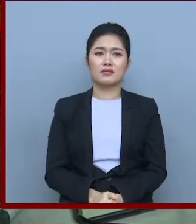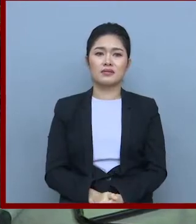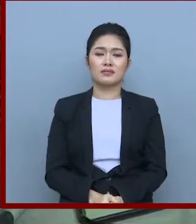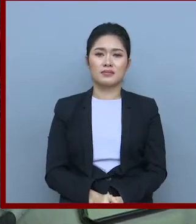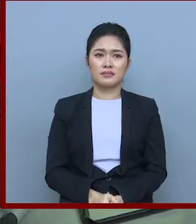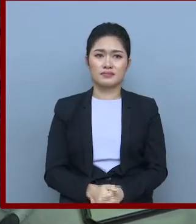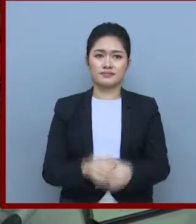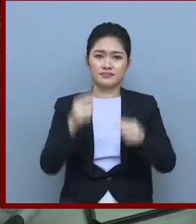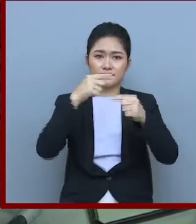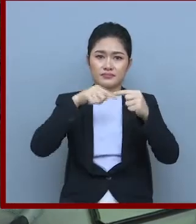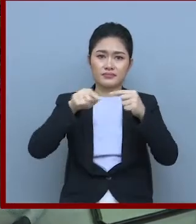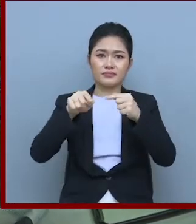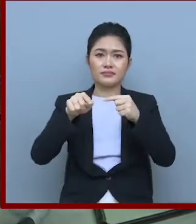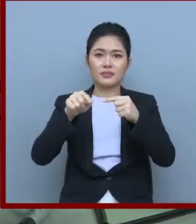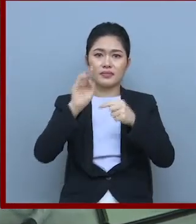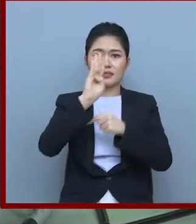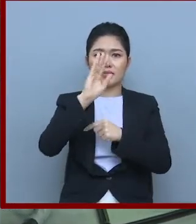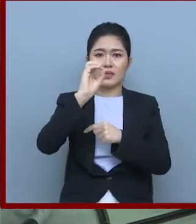ไปที่บอร์ด